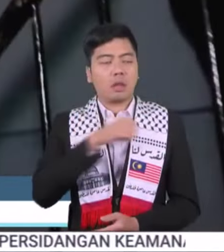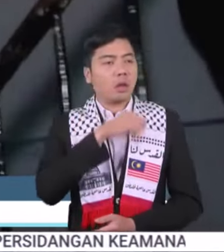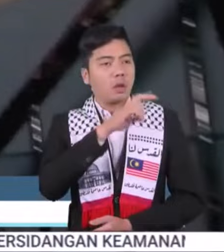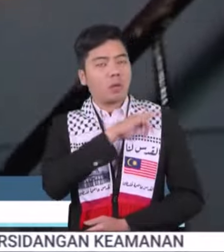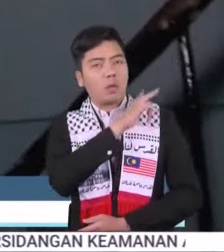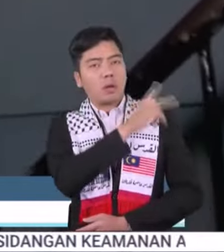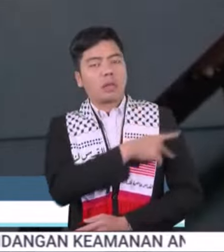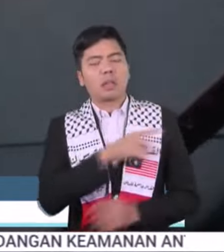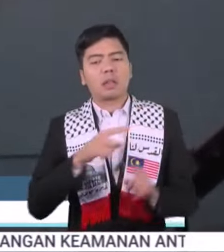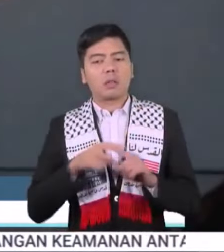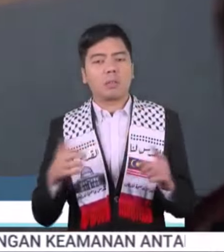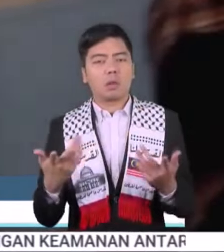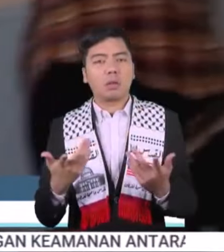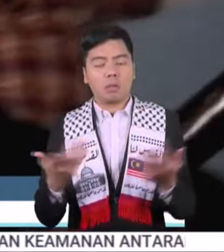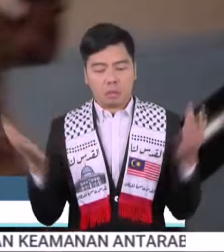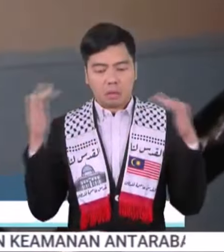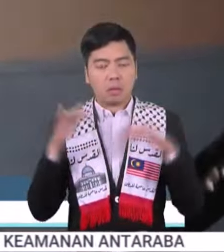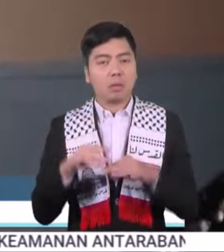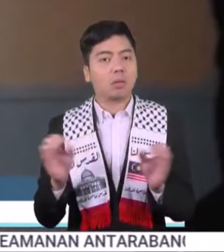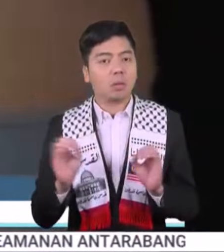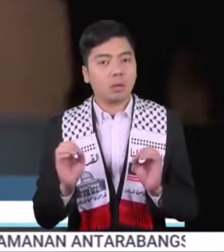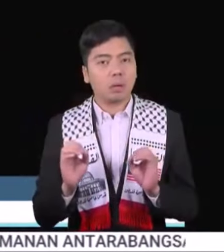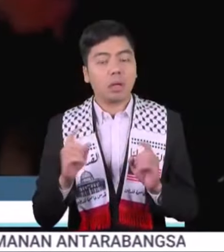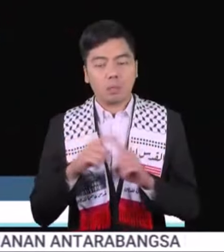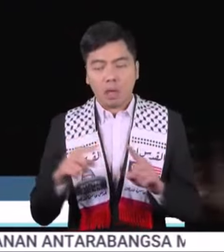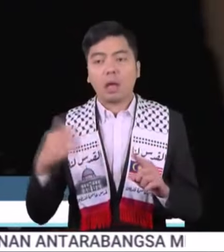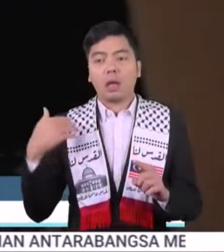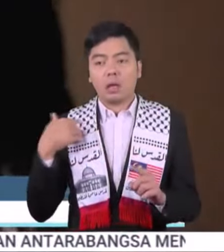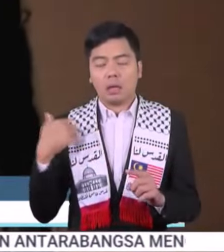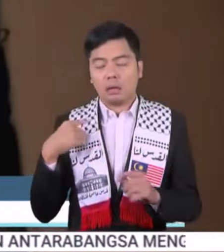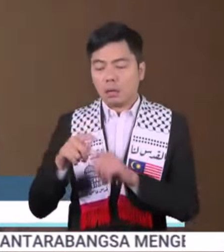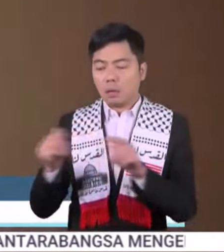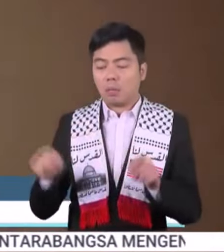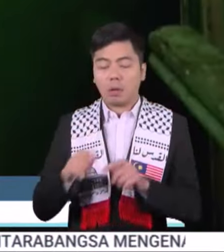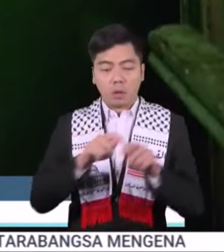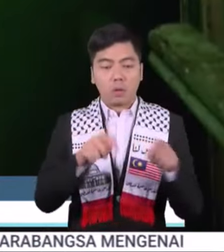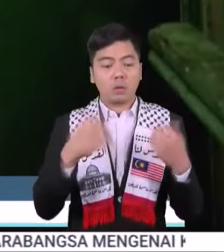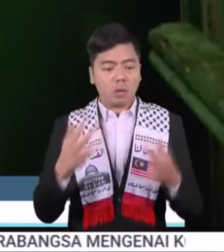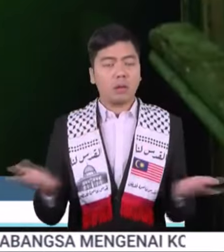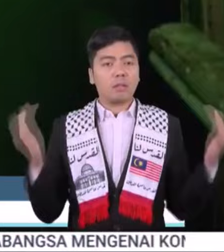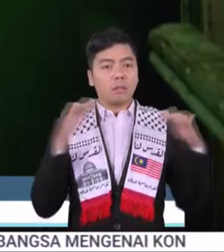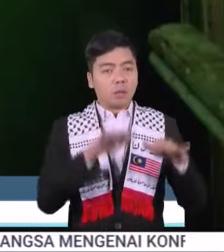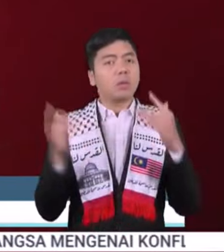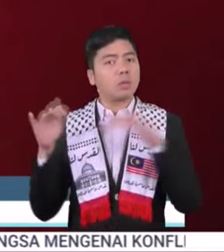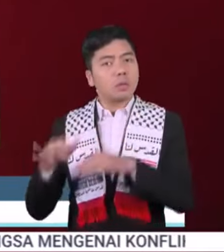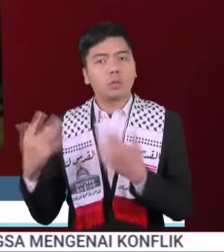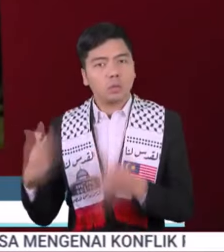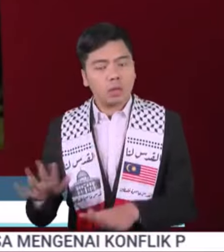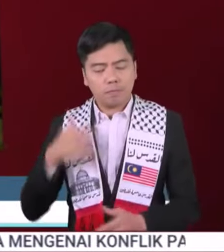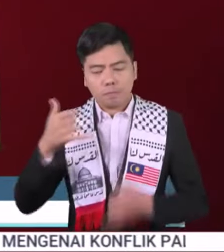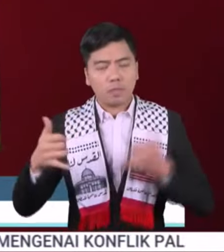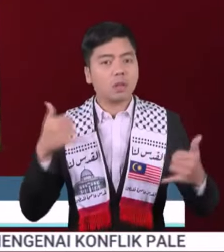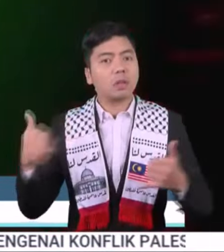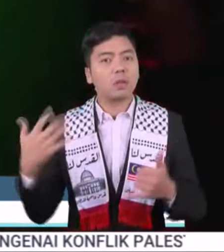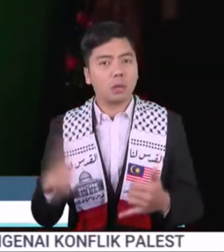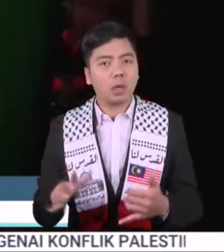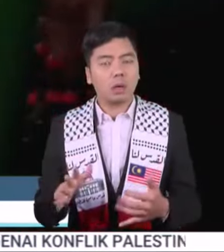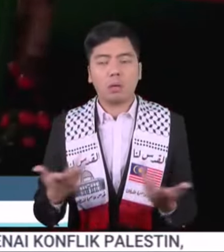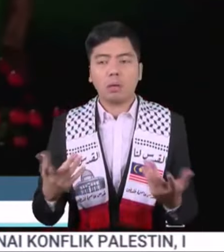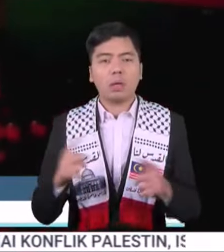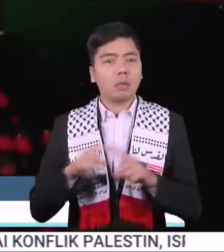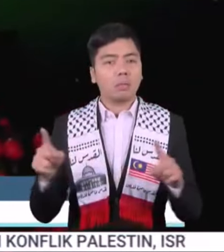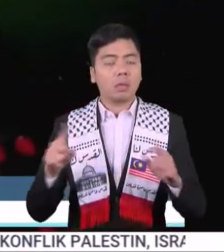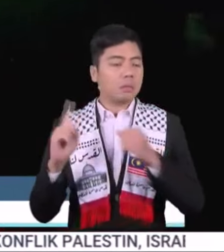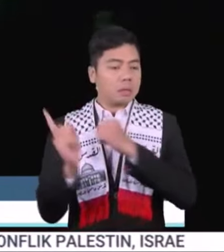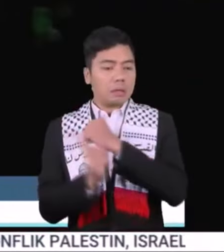serbuan dibuat. Malah ada premis yang sudah pun digempur. Persoalannya, adakah tindakan itu tidak